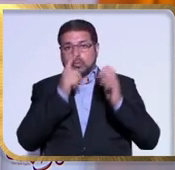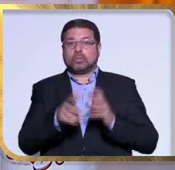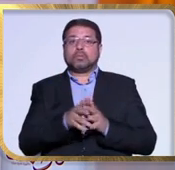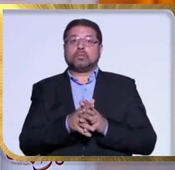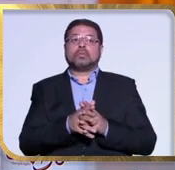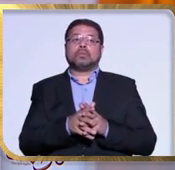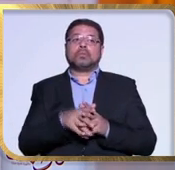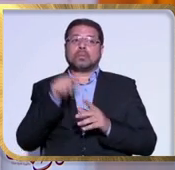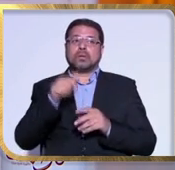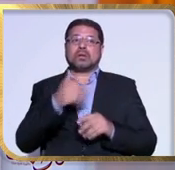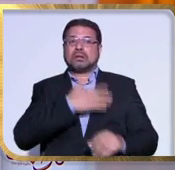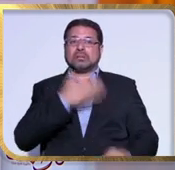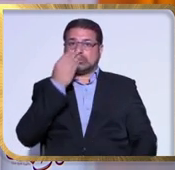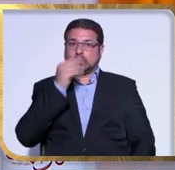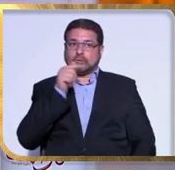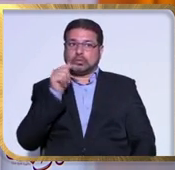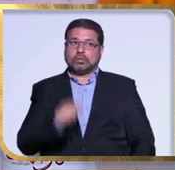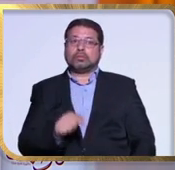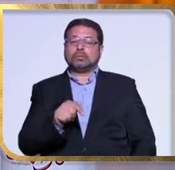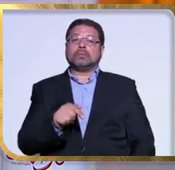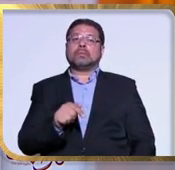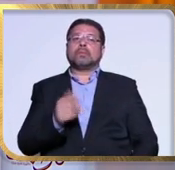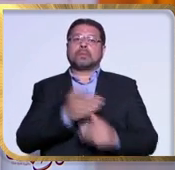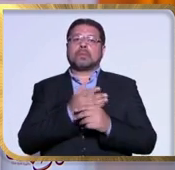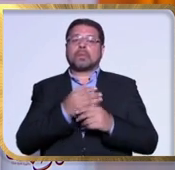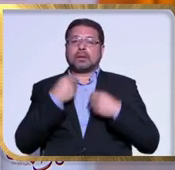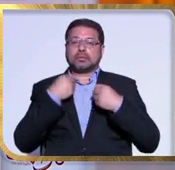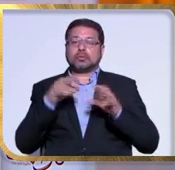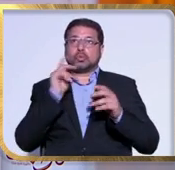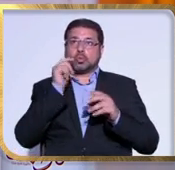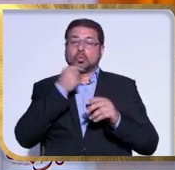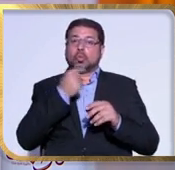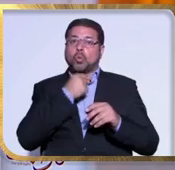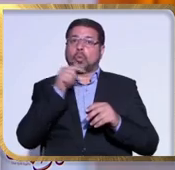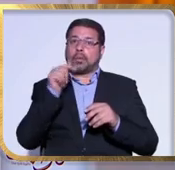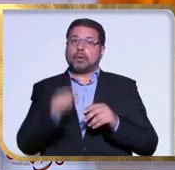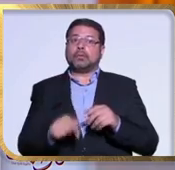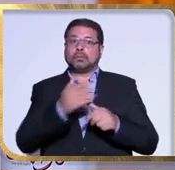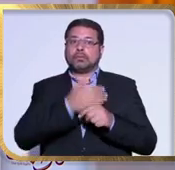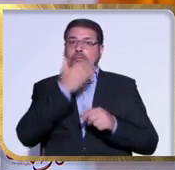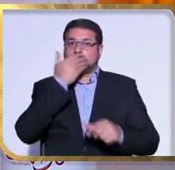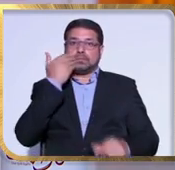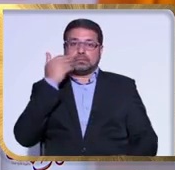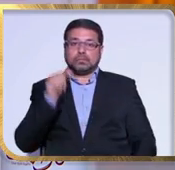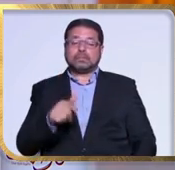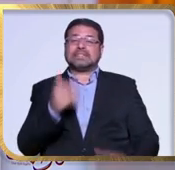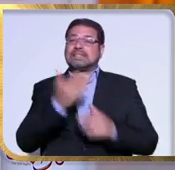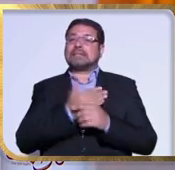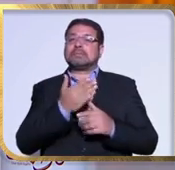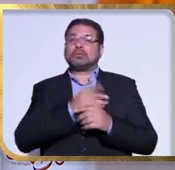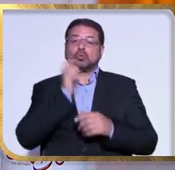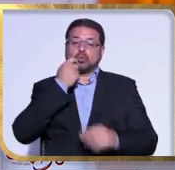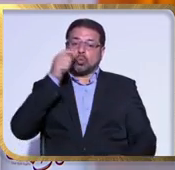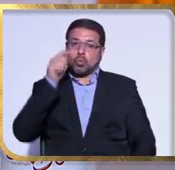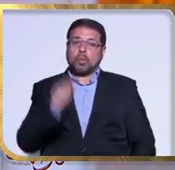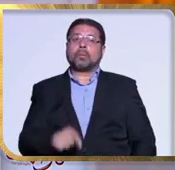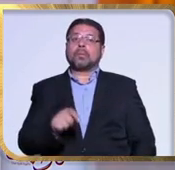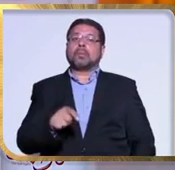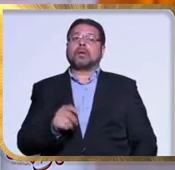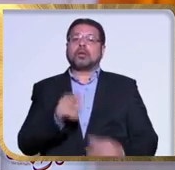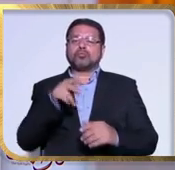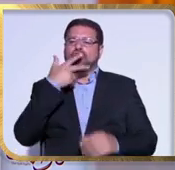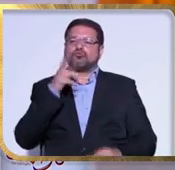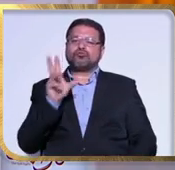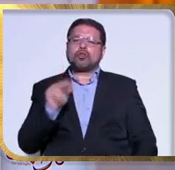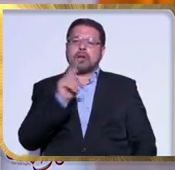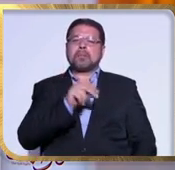ان الكراهه لافراد يوم الجمعه بالص صيام عشان اليوم ده اشبه